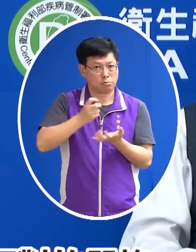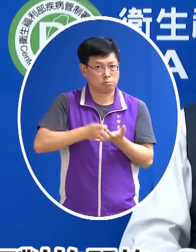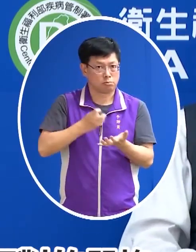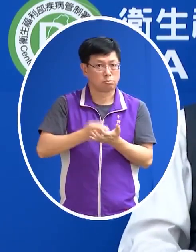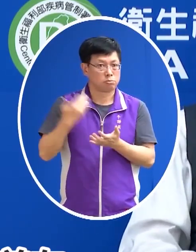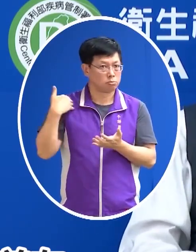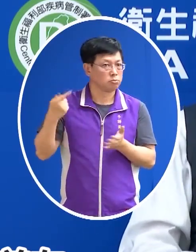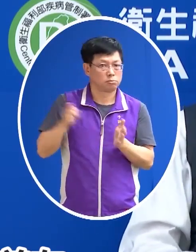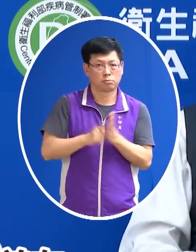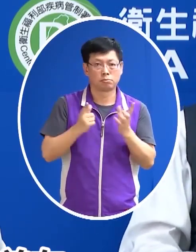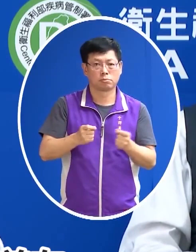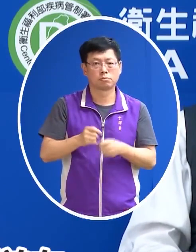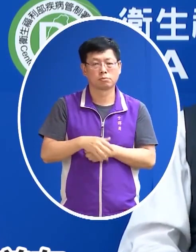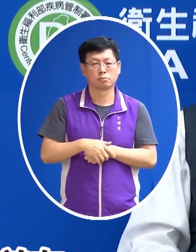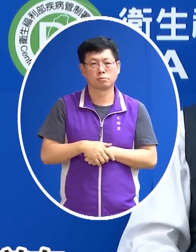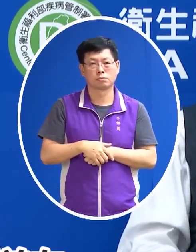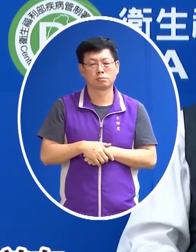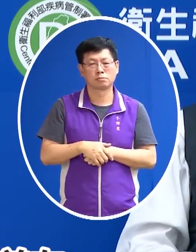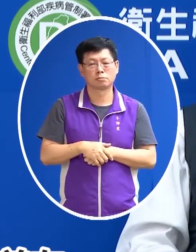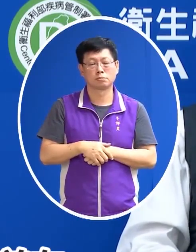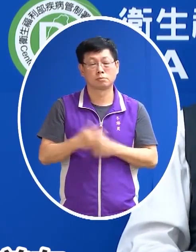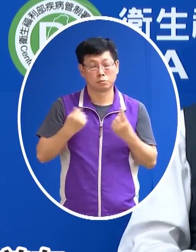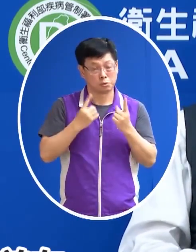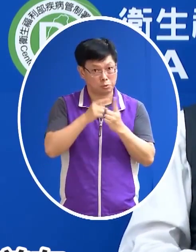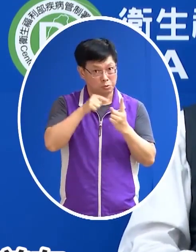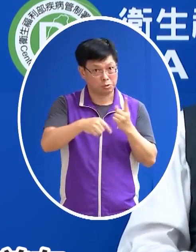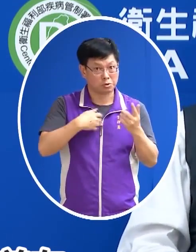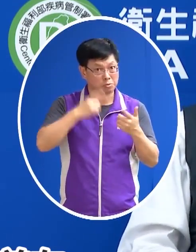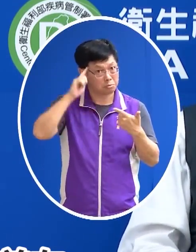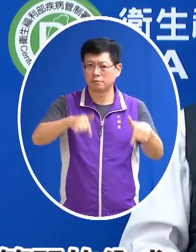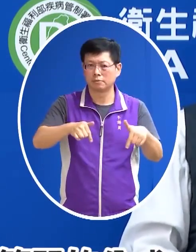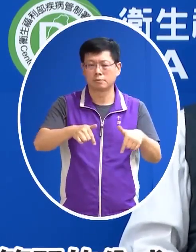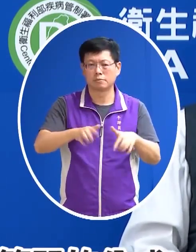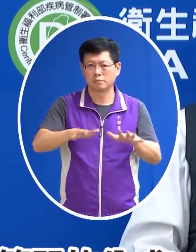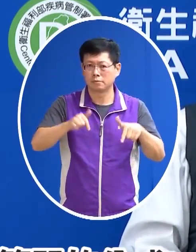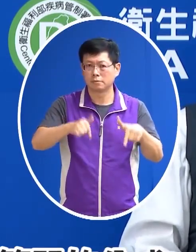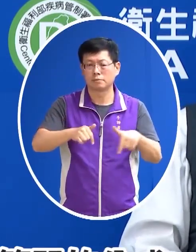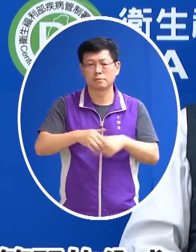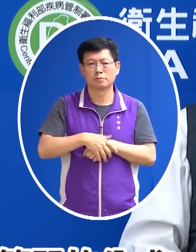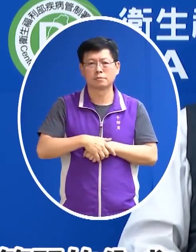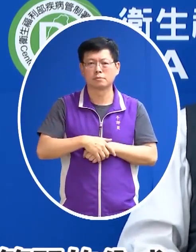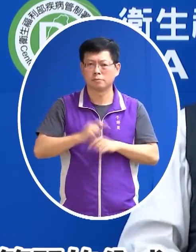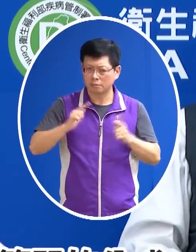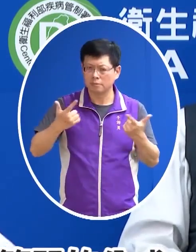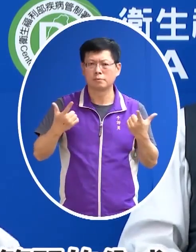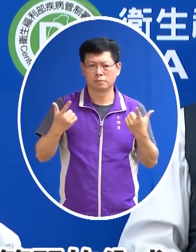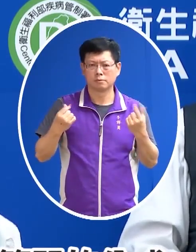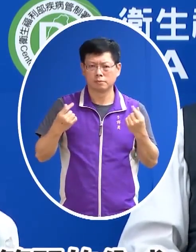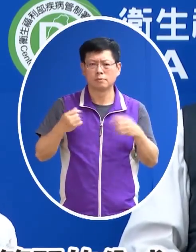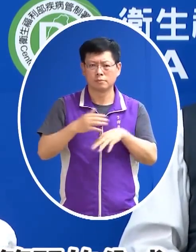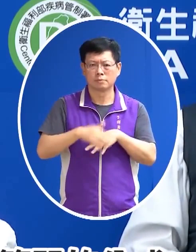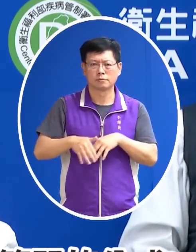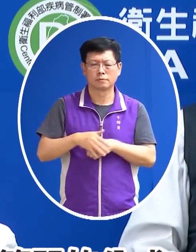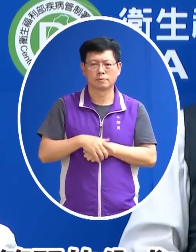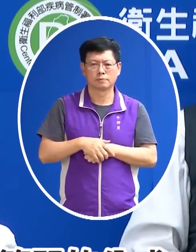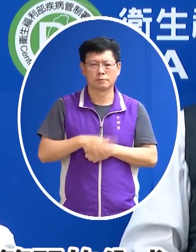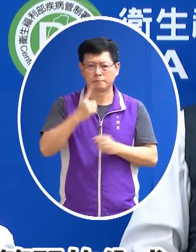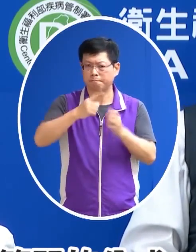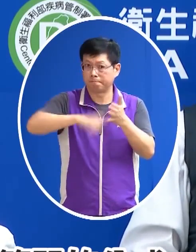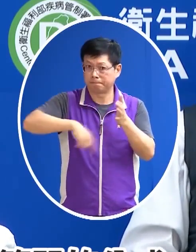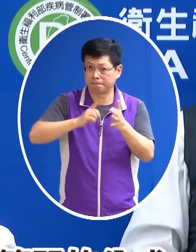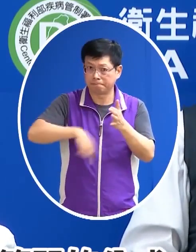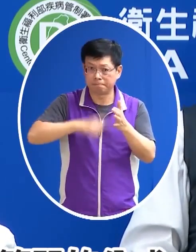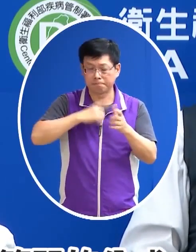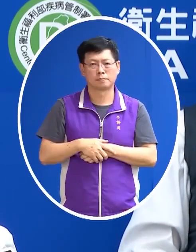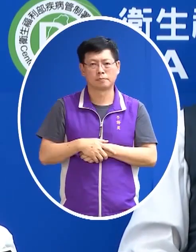严格。好、哦，所以就有这样的一个认知的落差在。今天下午我们大概就会做一个比较简